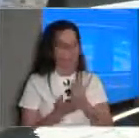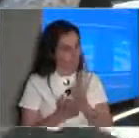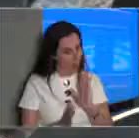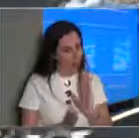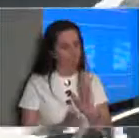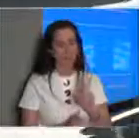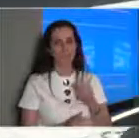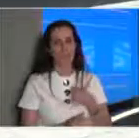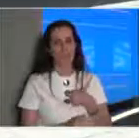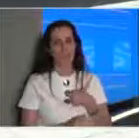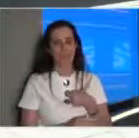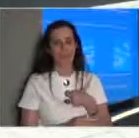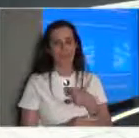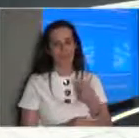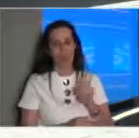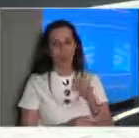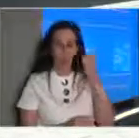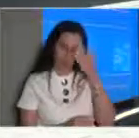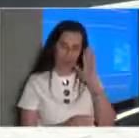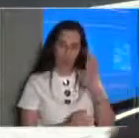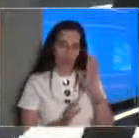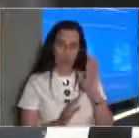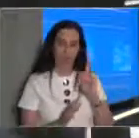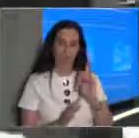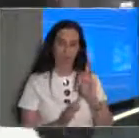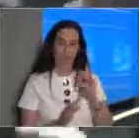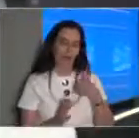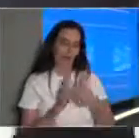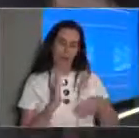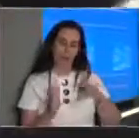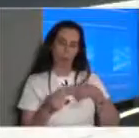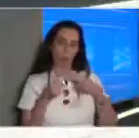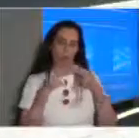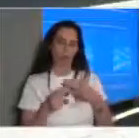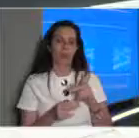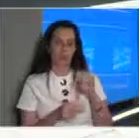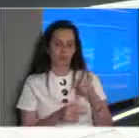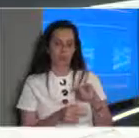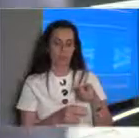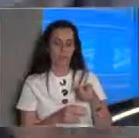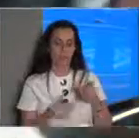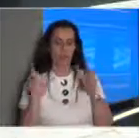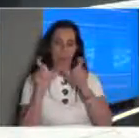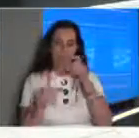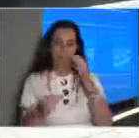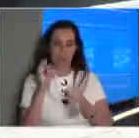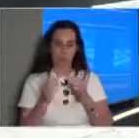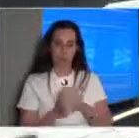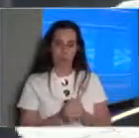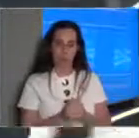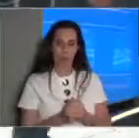שלנו, שאני לא מעורה בזה, על כך אני, זה יהיה חסר אחריות אם אני אוכל לענות. חושב שצריך להגביל את בית